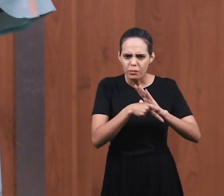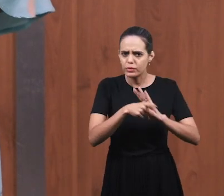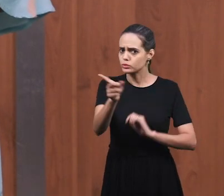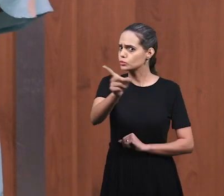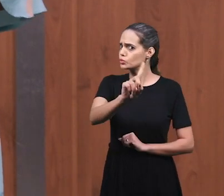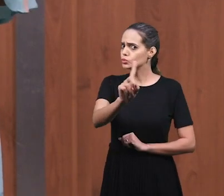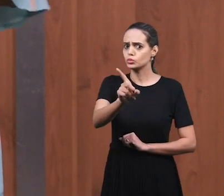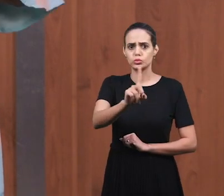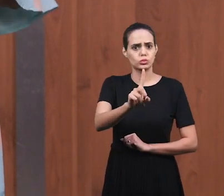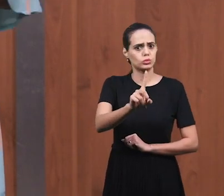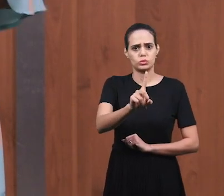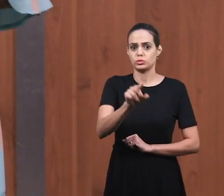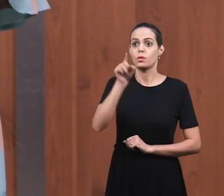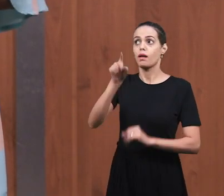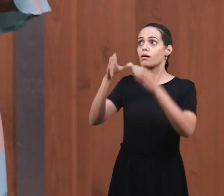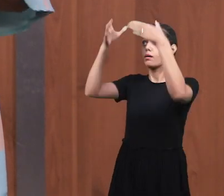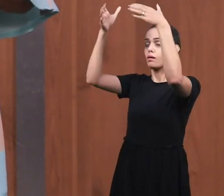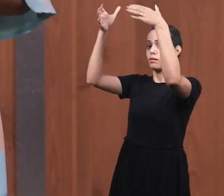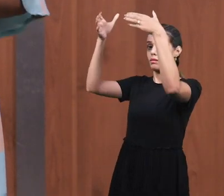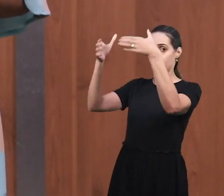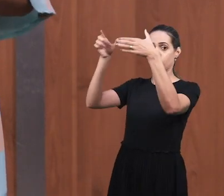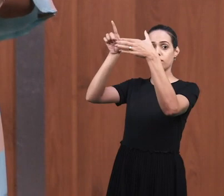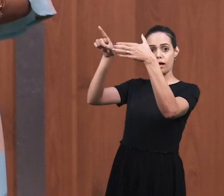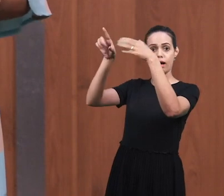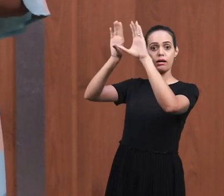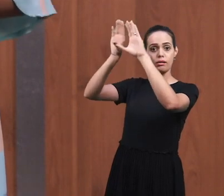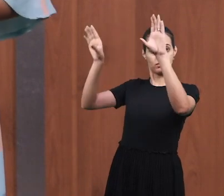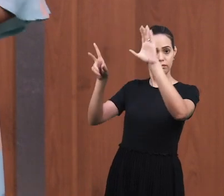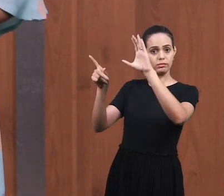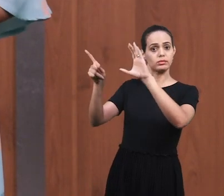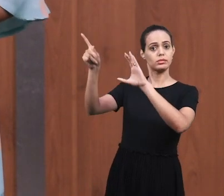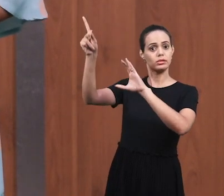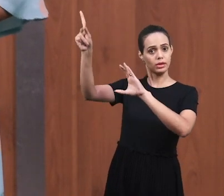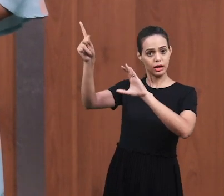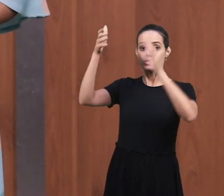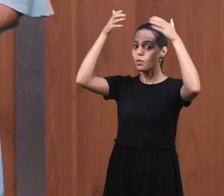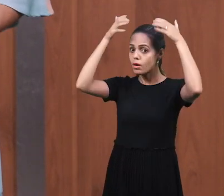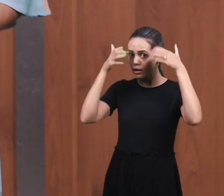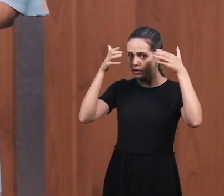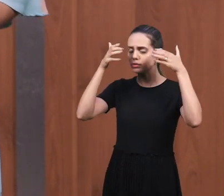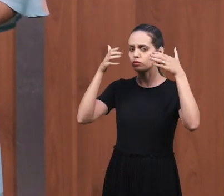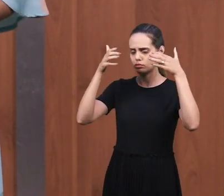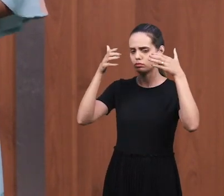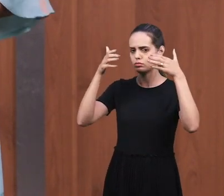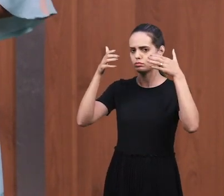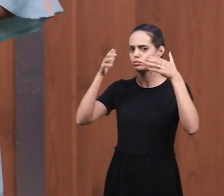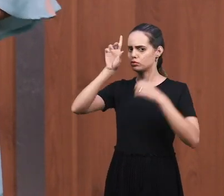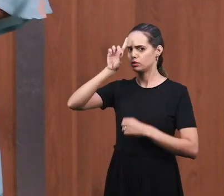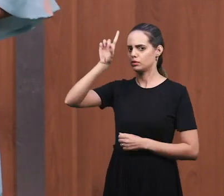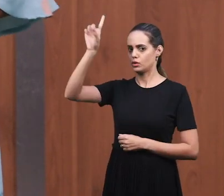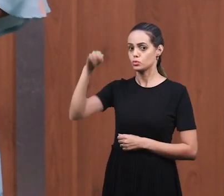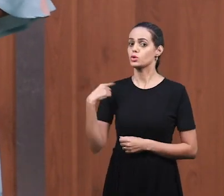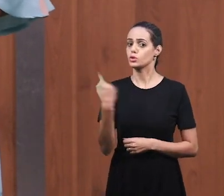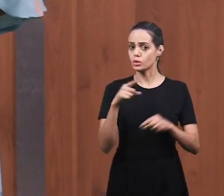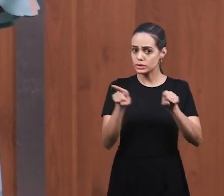ce monde. Nous sommes en train de marcher vers la Canaan céleste, l'éternité avec